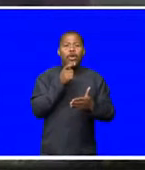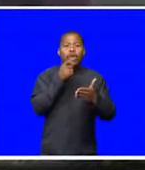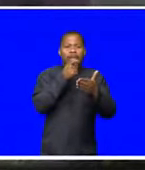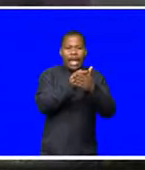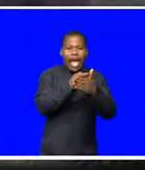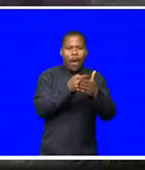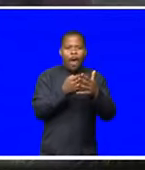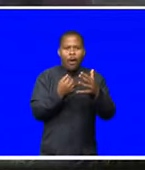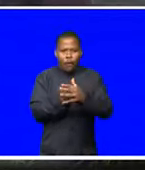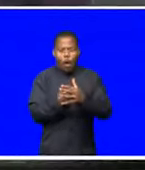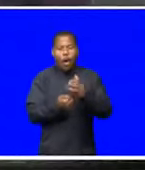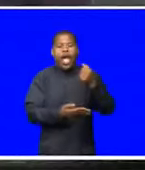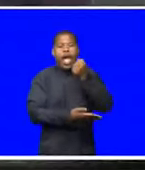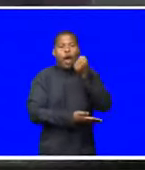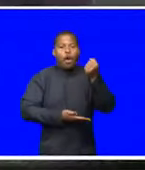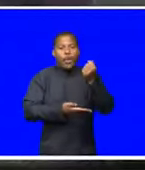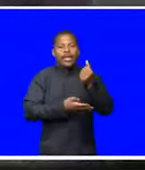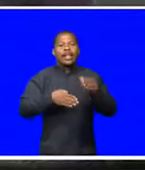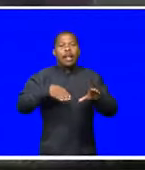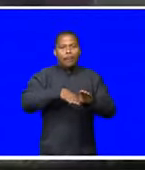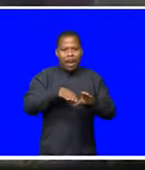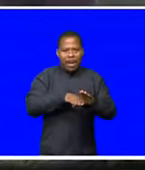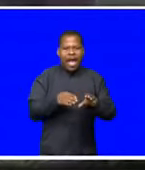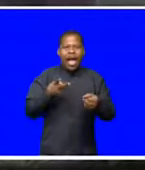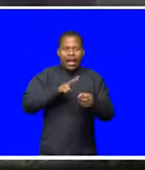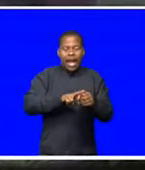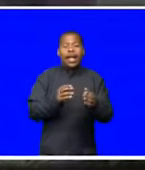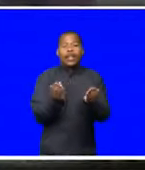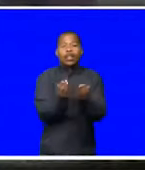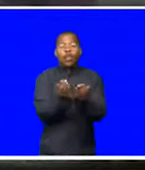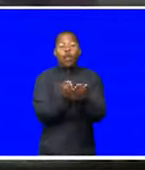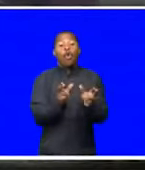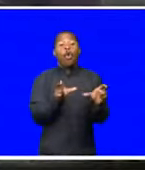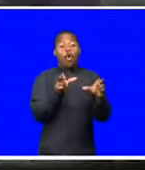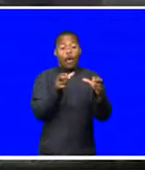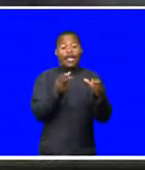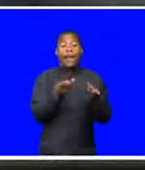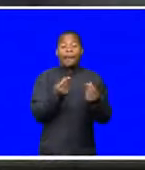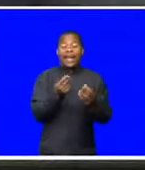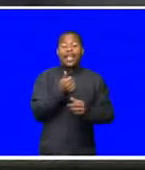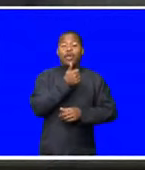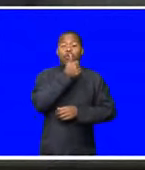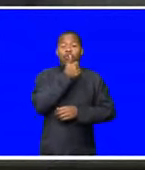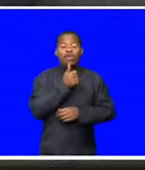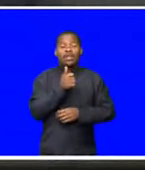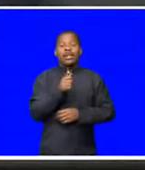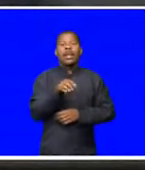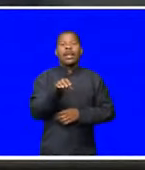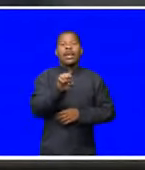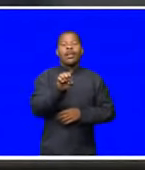sakhamuti likomiti lalesikolwa kuthiwa lasebentisa ke imali lengetulo kwa